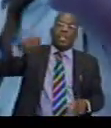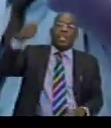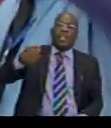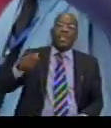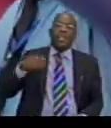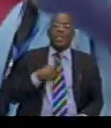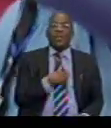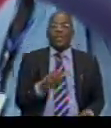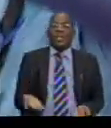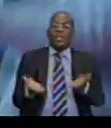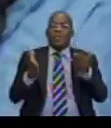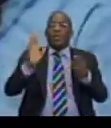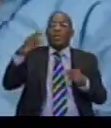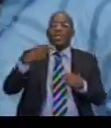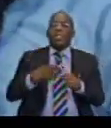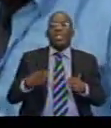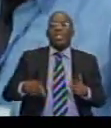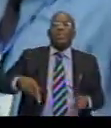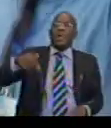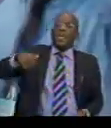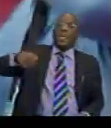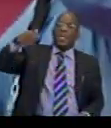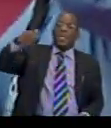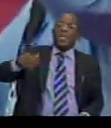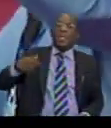Plus haut, plus haut. Je veux voir vos mains ce